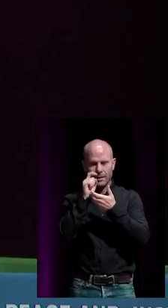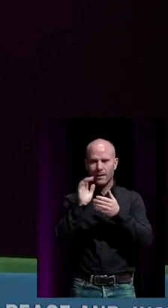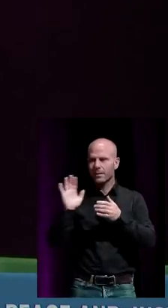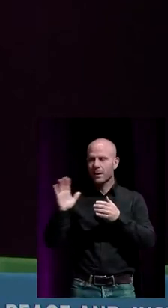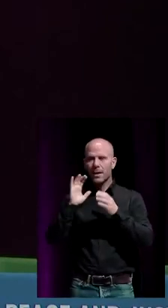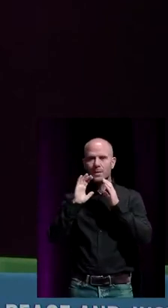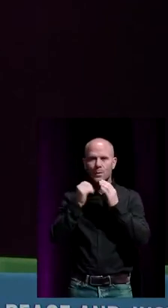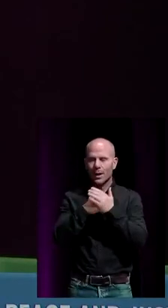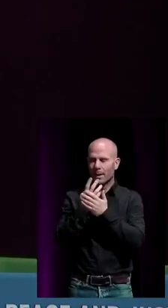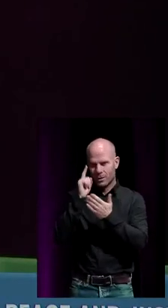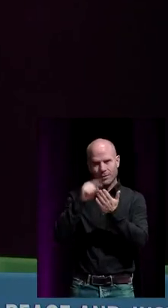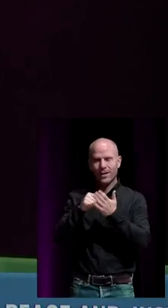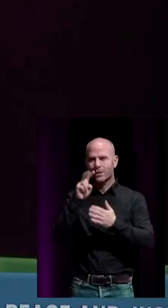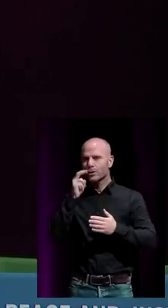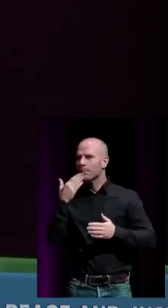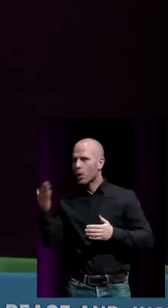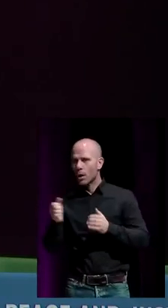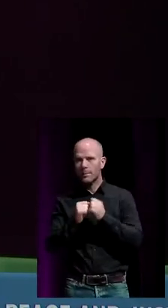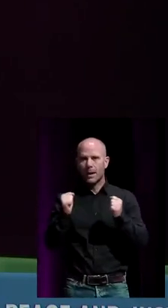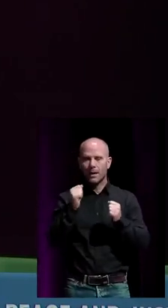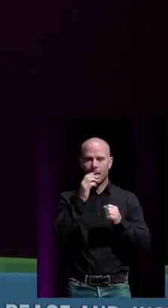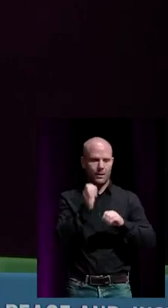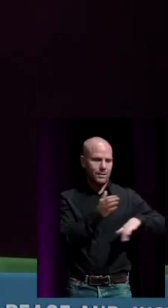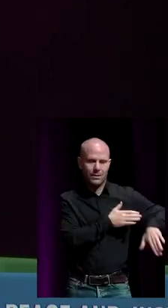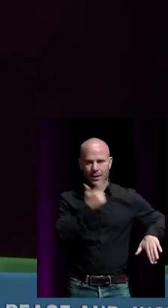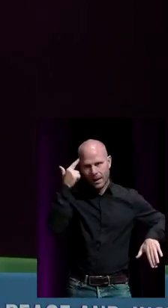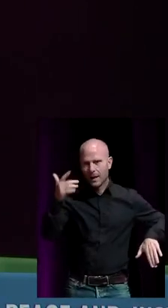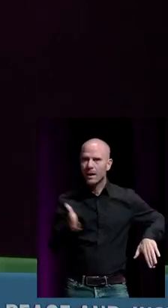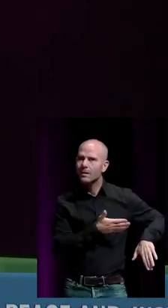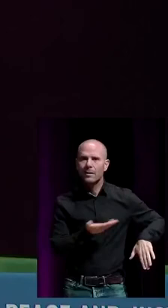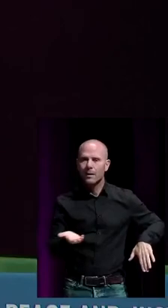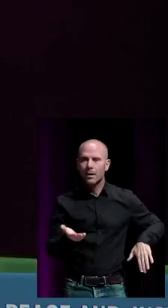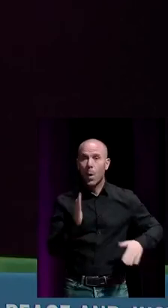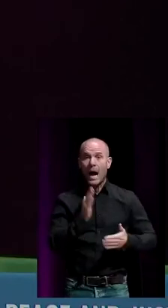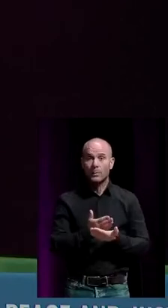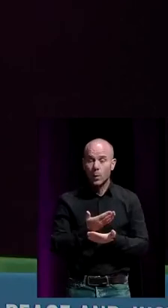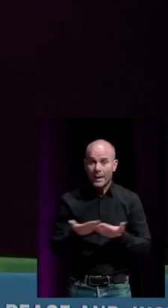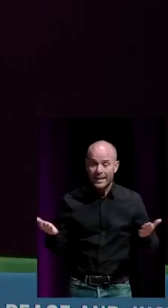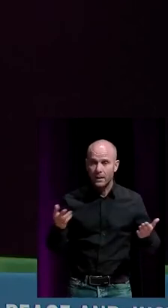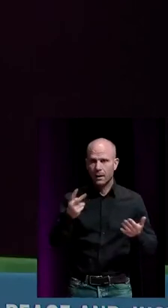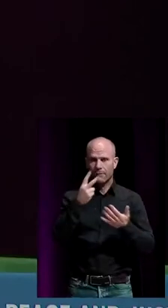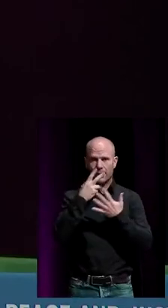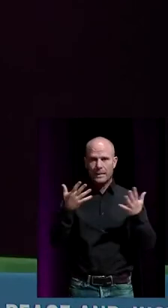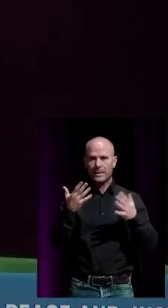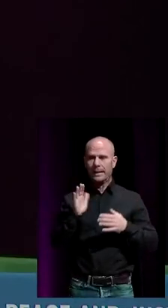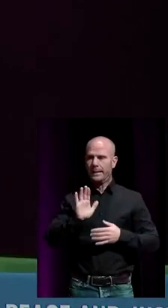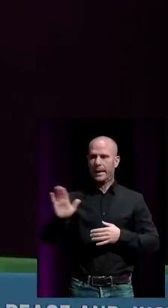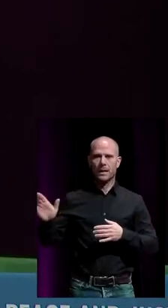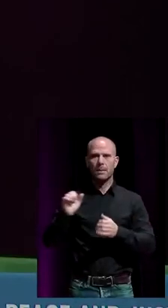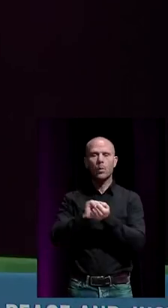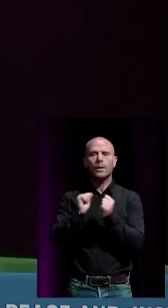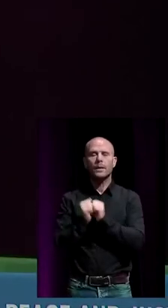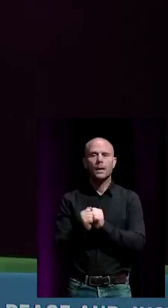för att det ser bra ut. Men sen inte tänker så mycket på det vidare och absolut inte låter det visas i politiken de